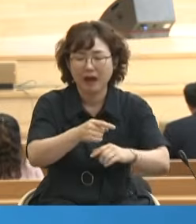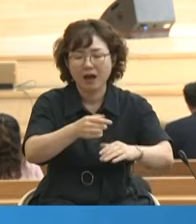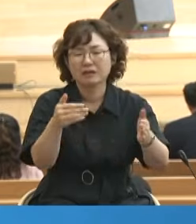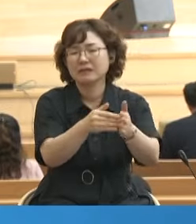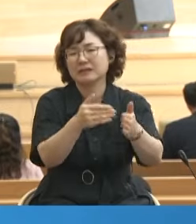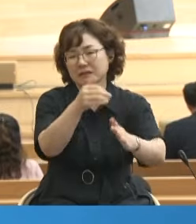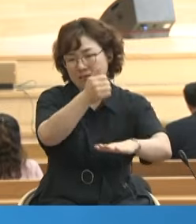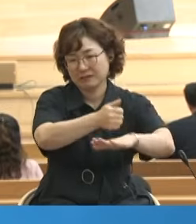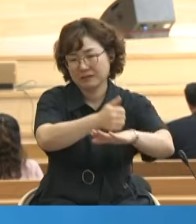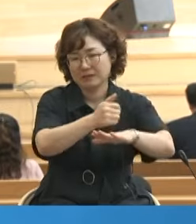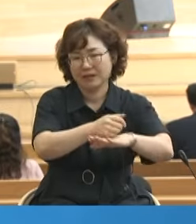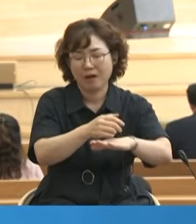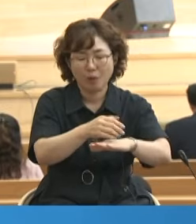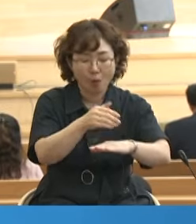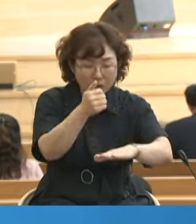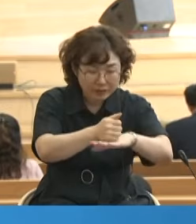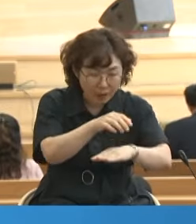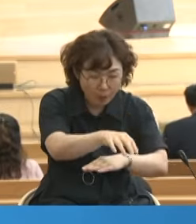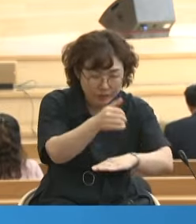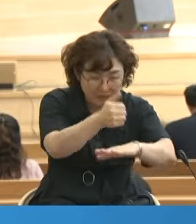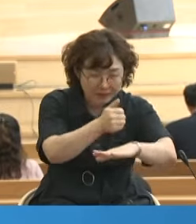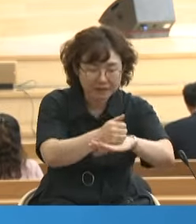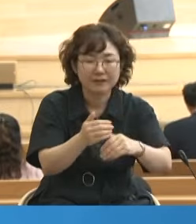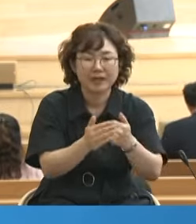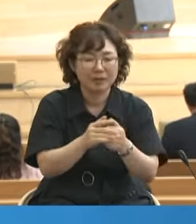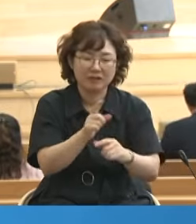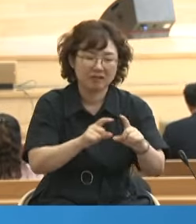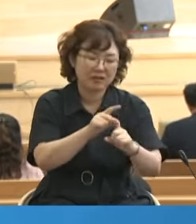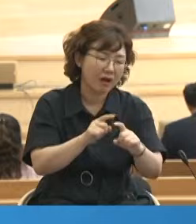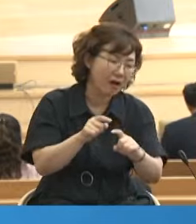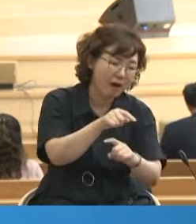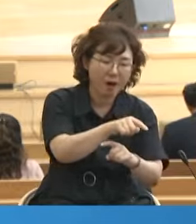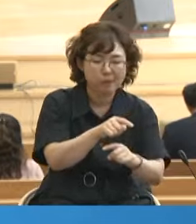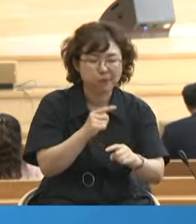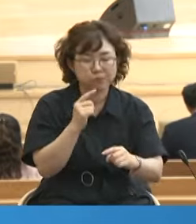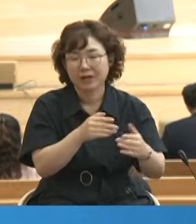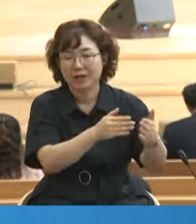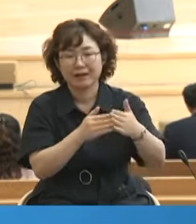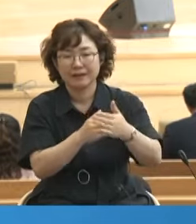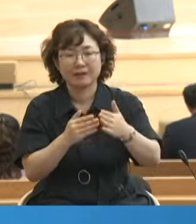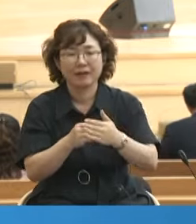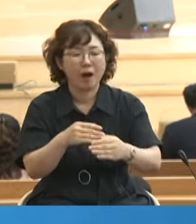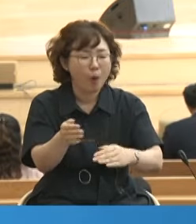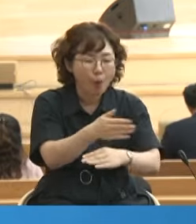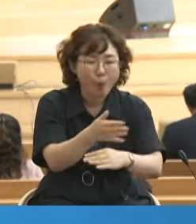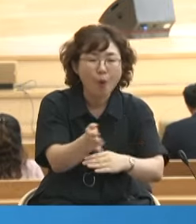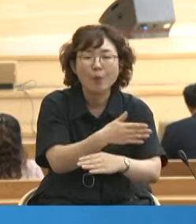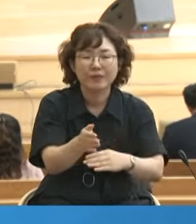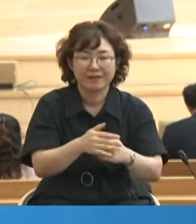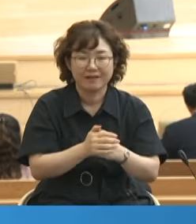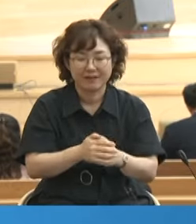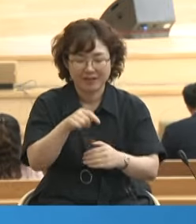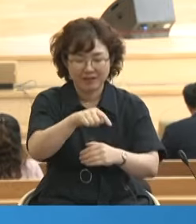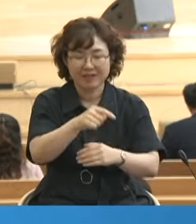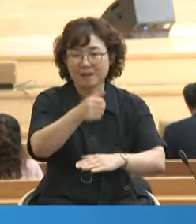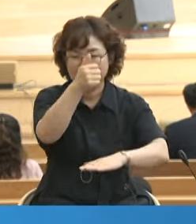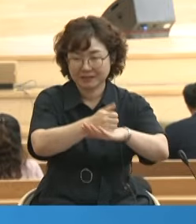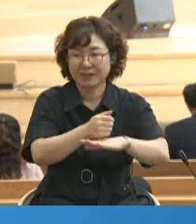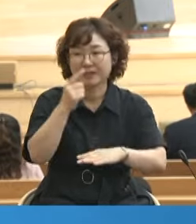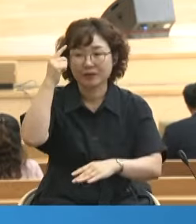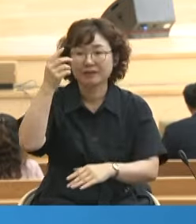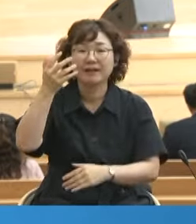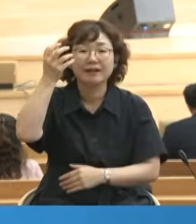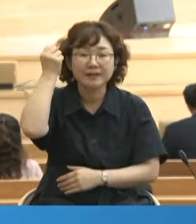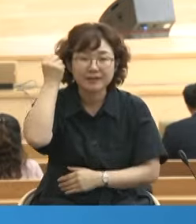사각이라고 생각했기 때문에 지구는 여기서 끝난다, 더 이상 아무것도 없다, 여기가 끝, 그렇게 생각을